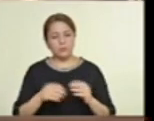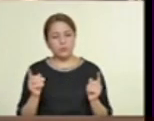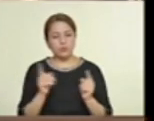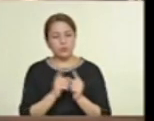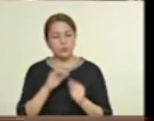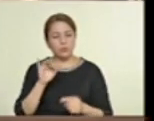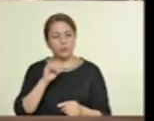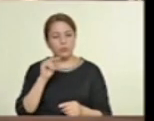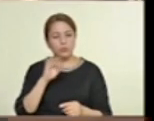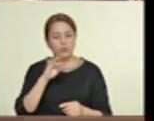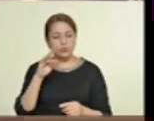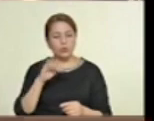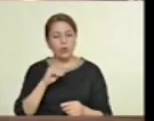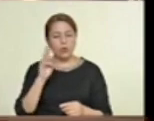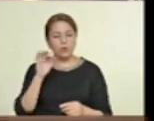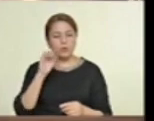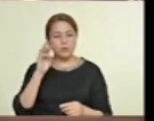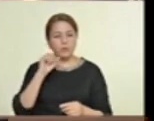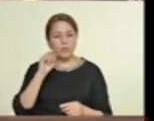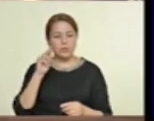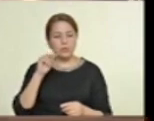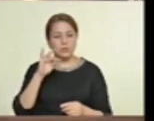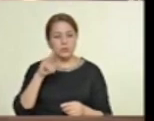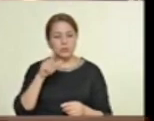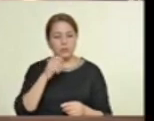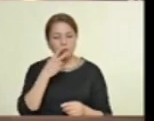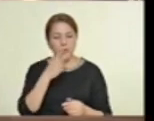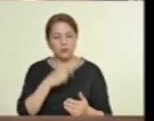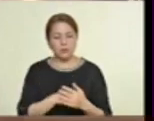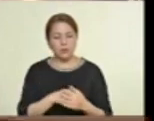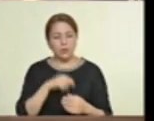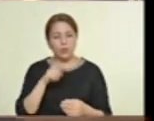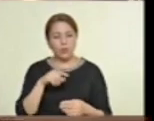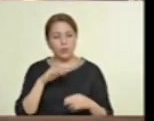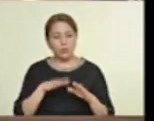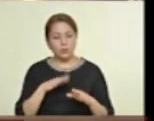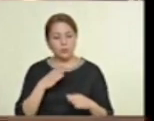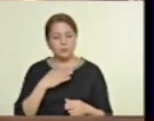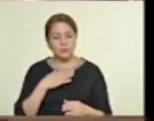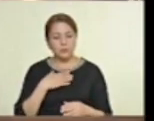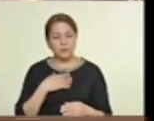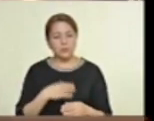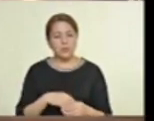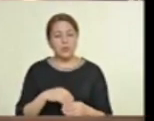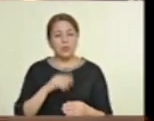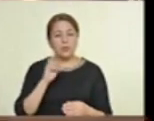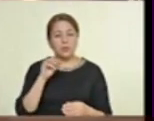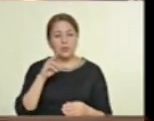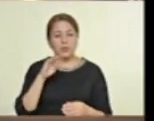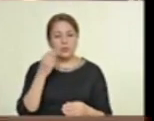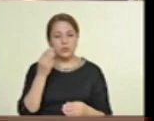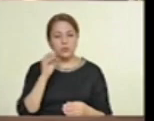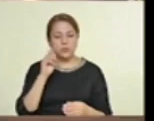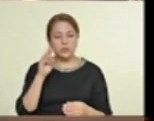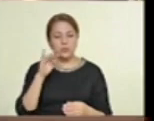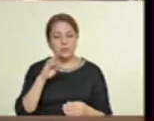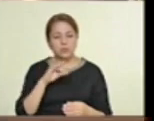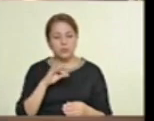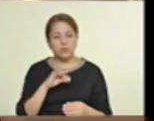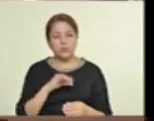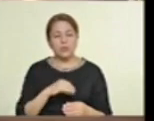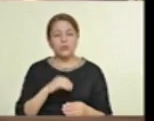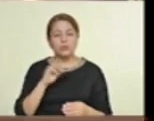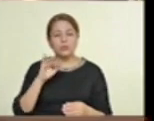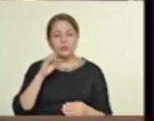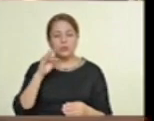uchun ko'makchisiga diqqatingizni qarating. Uchun ko'makchisini o'rnida biz kelishni, ya'ni jo'nalish kelishigini qo'shimchasini